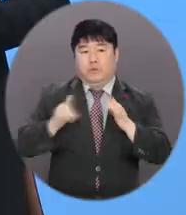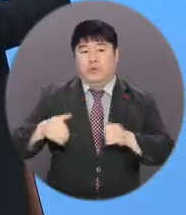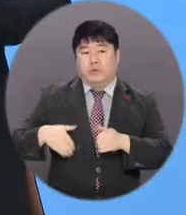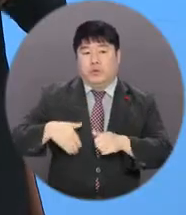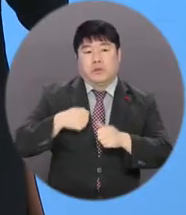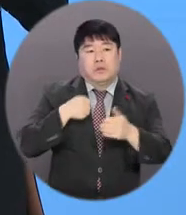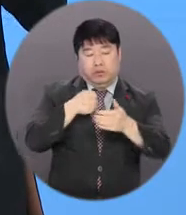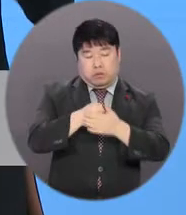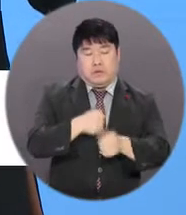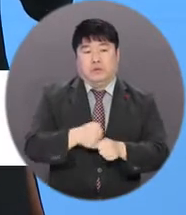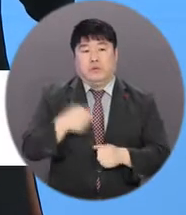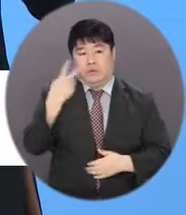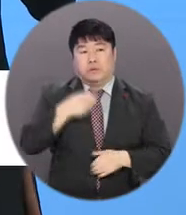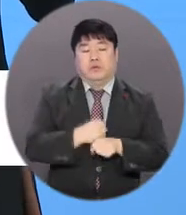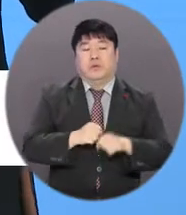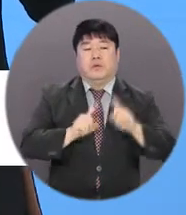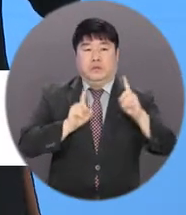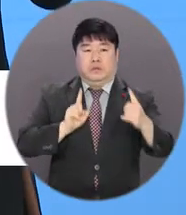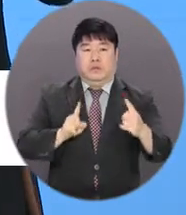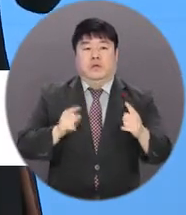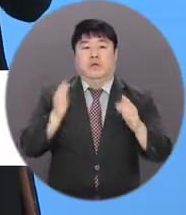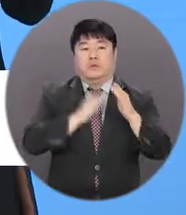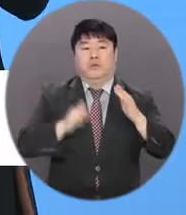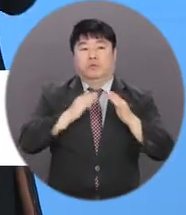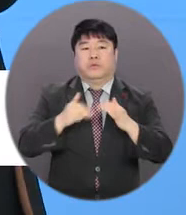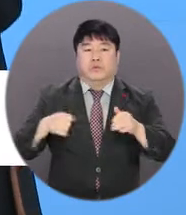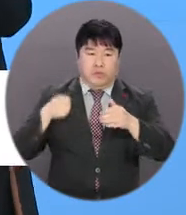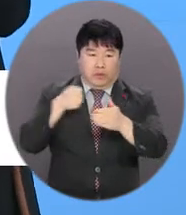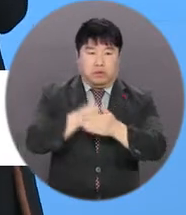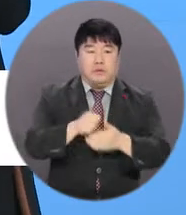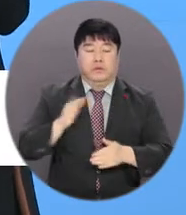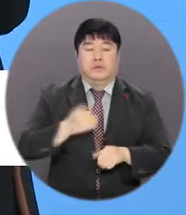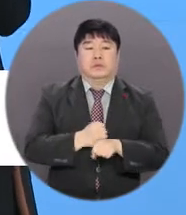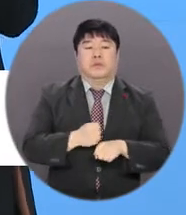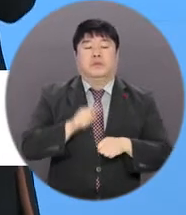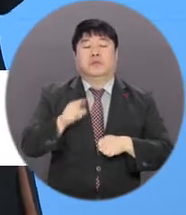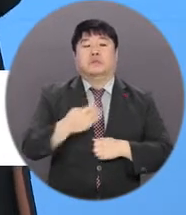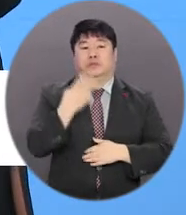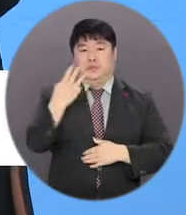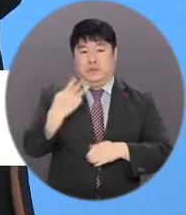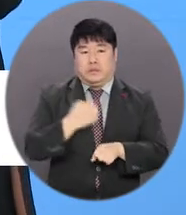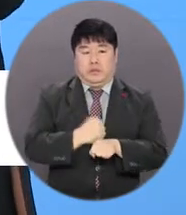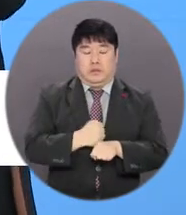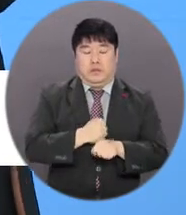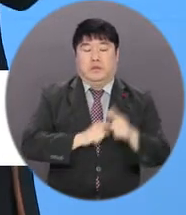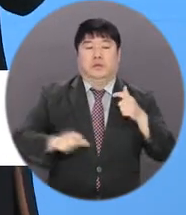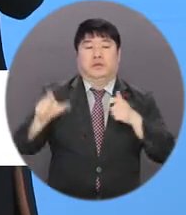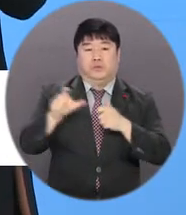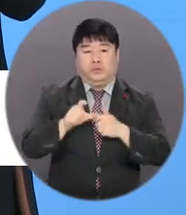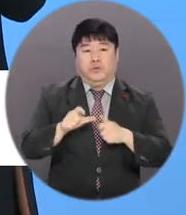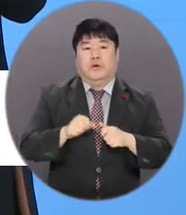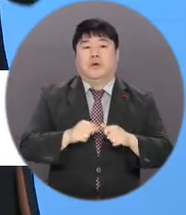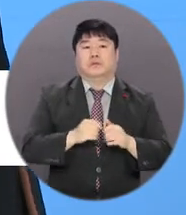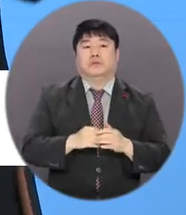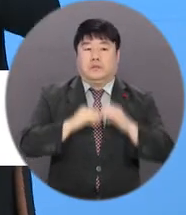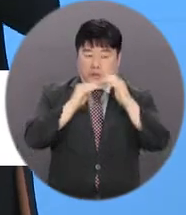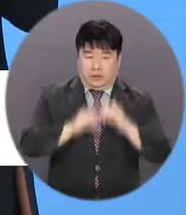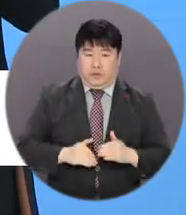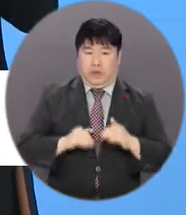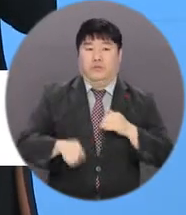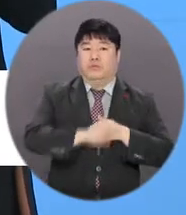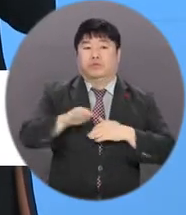했습니다. 1대1 전담 공무원 지정이 완료된 상태입니다. 그래서 이 세 가지 그 추가된 보완 사항들을